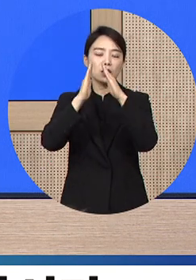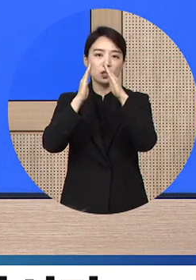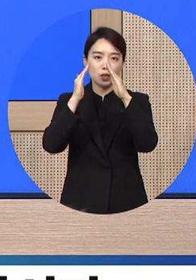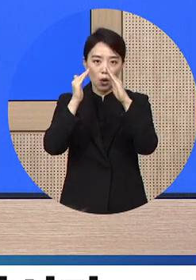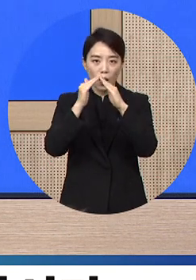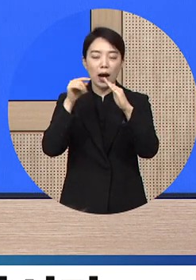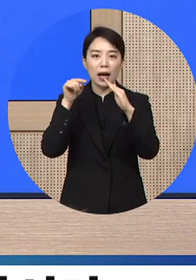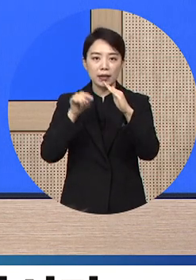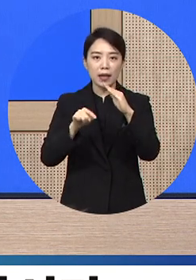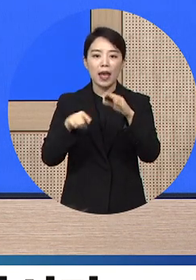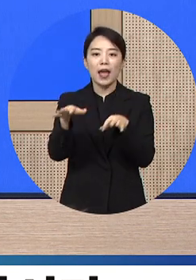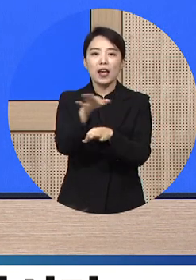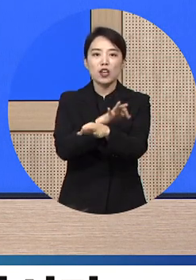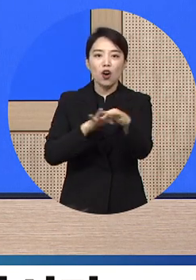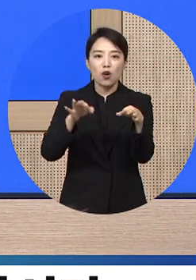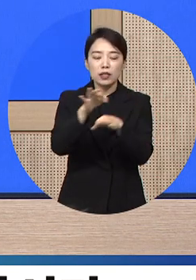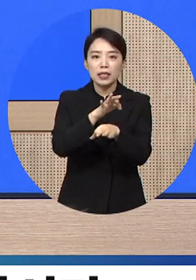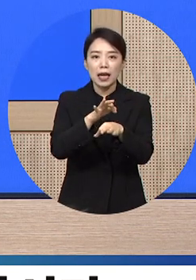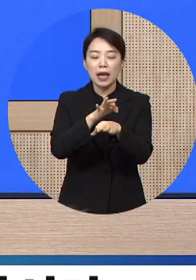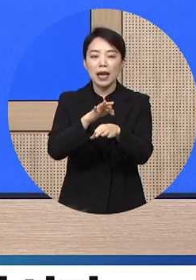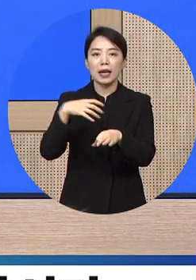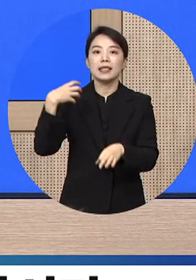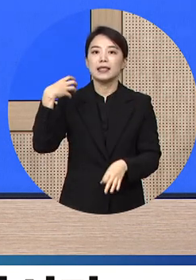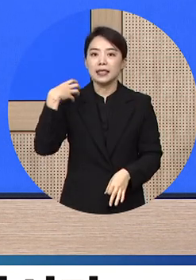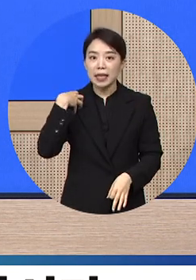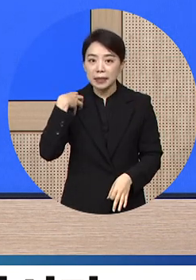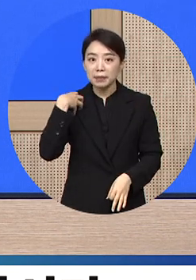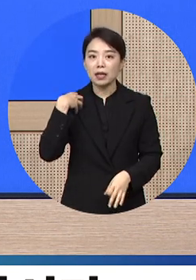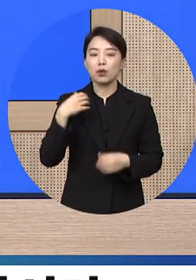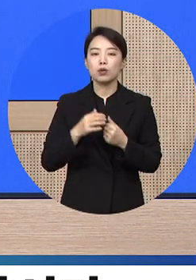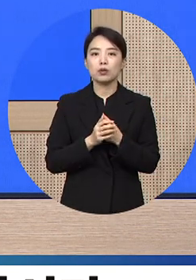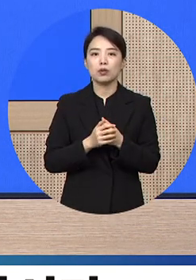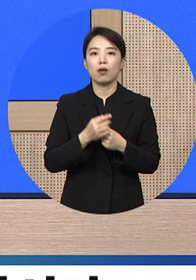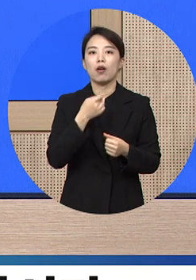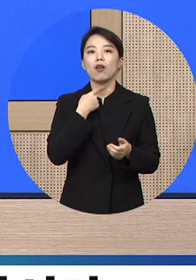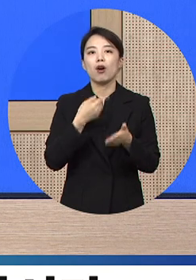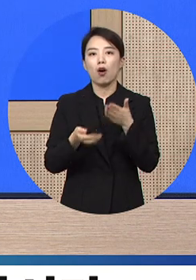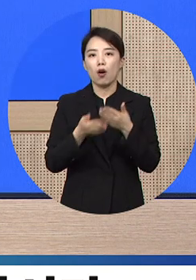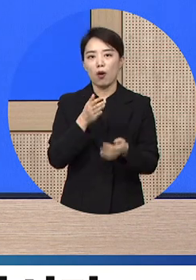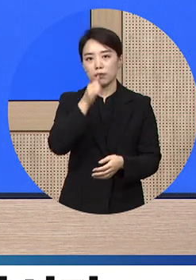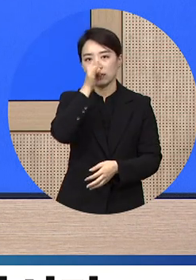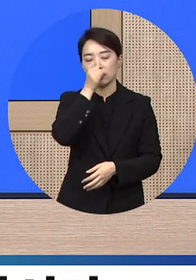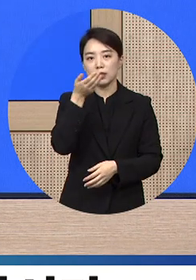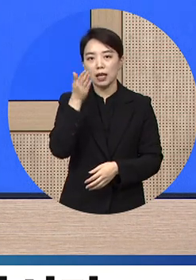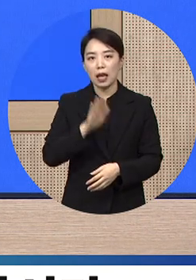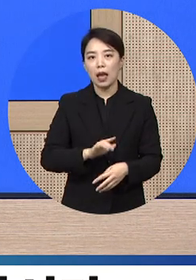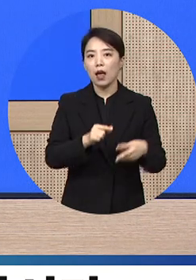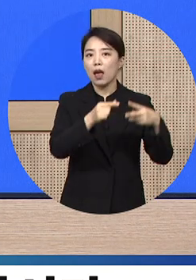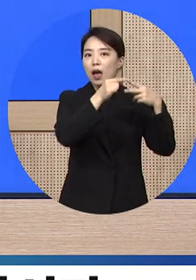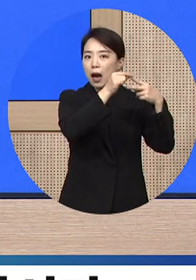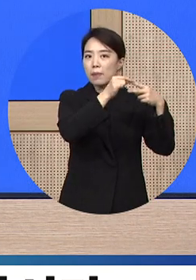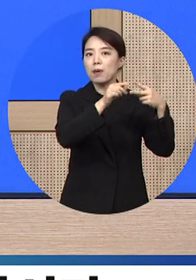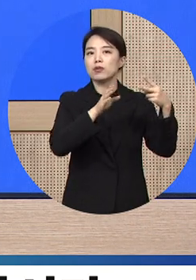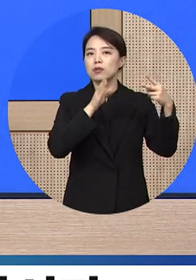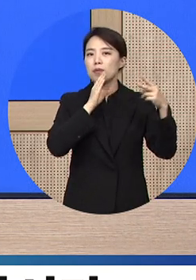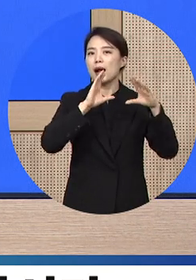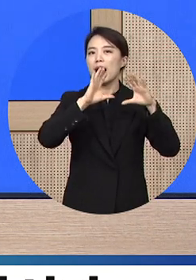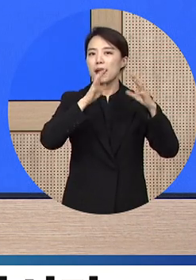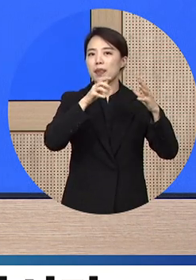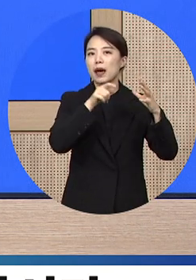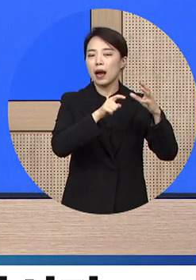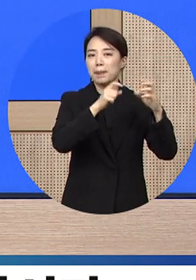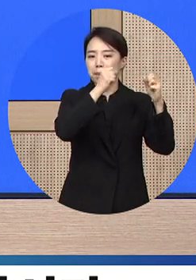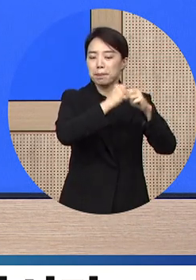대한민국 경제를 전체 책임지는 실무 책임자로서 겪었습니다. 한 번은 정말로 국가 부도가 났고 한